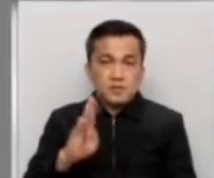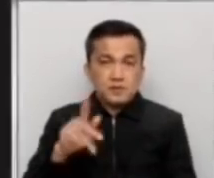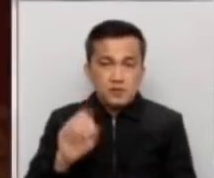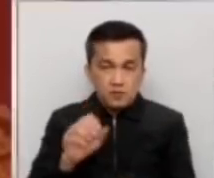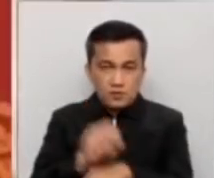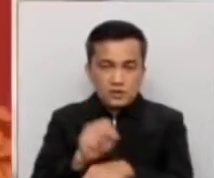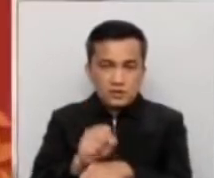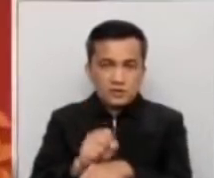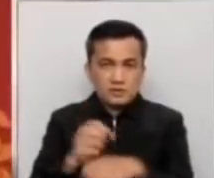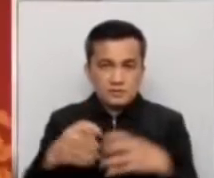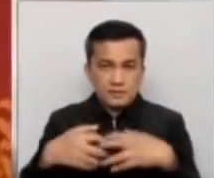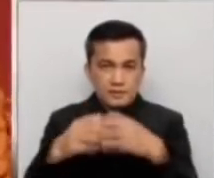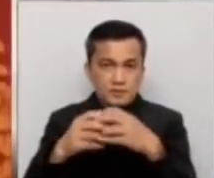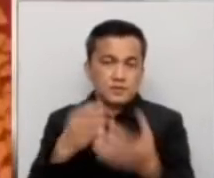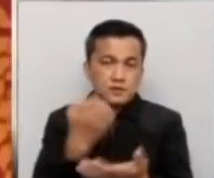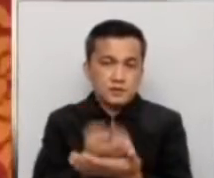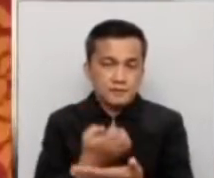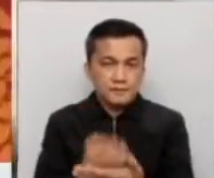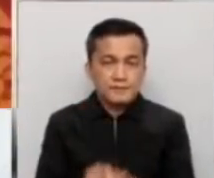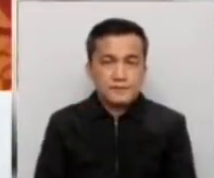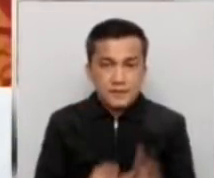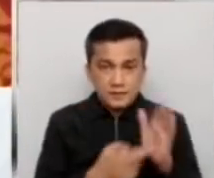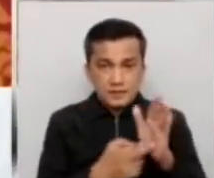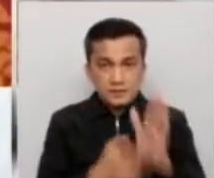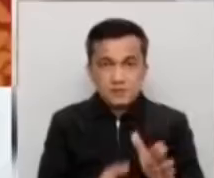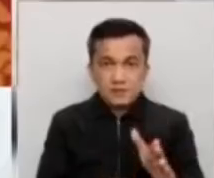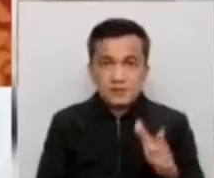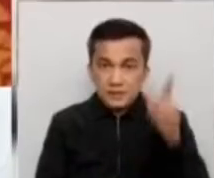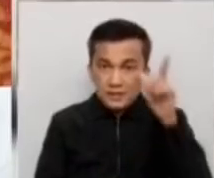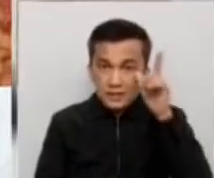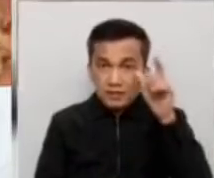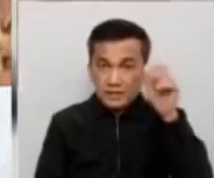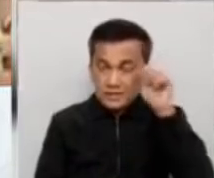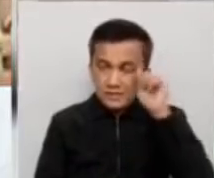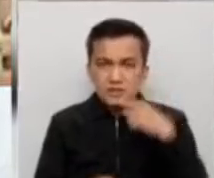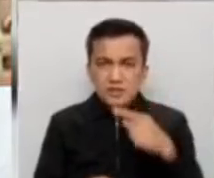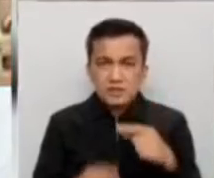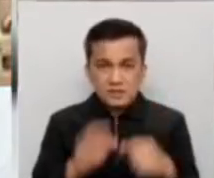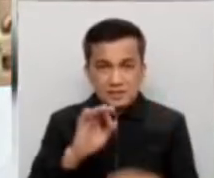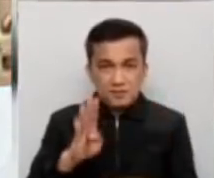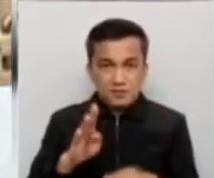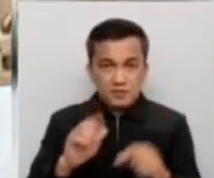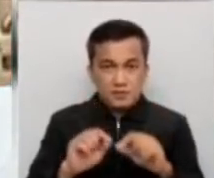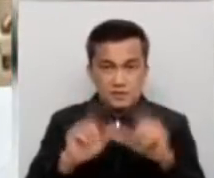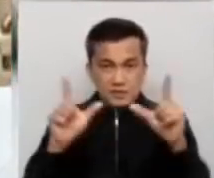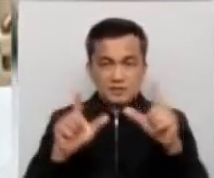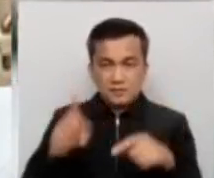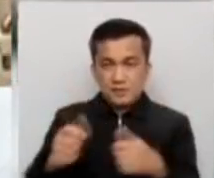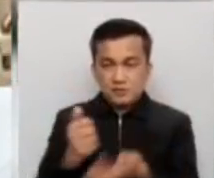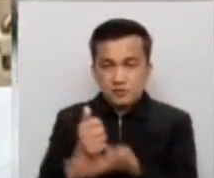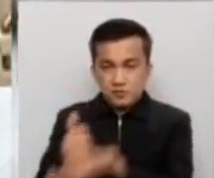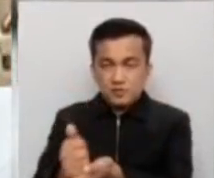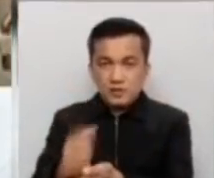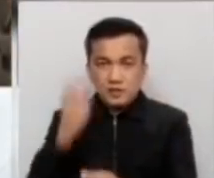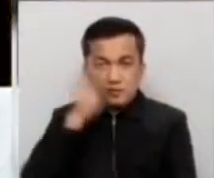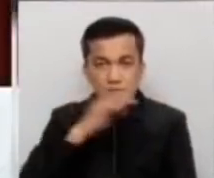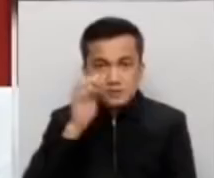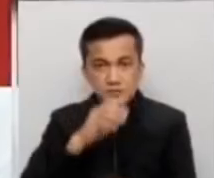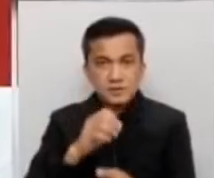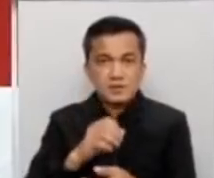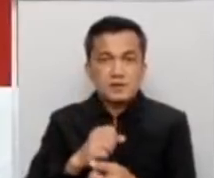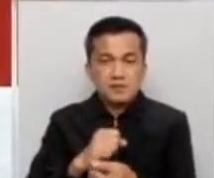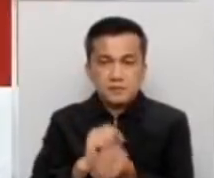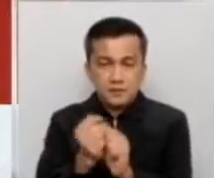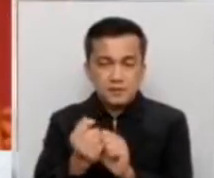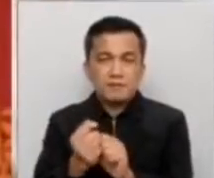ekonomiya. Si Representative Lito Atienza sinabi sa kanyang Facebook Live na dapat daw tulungan ang mga Pilipino para maging produktibo.